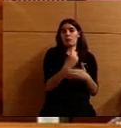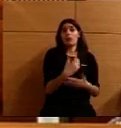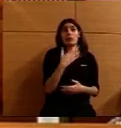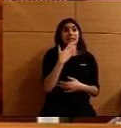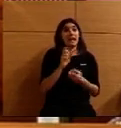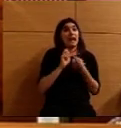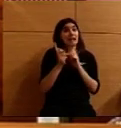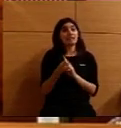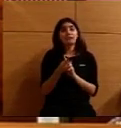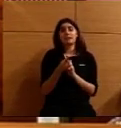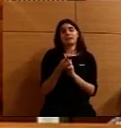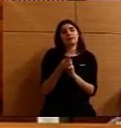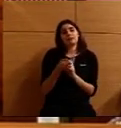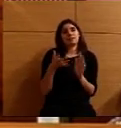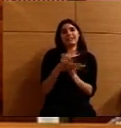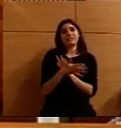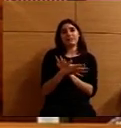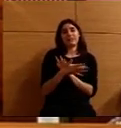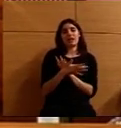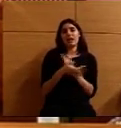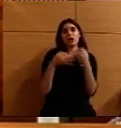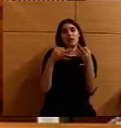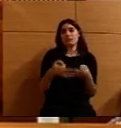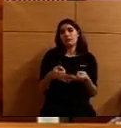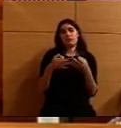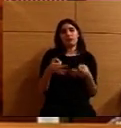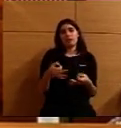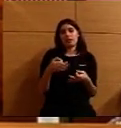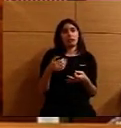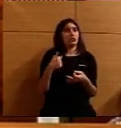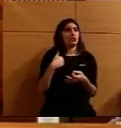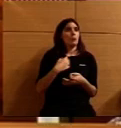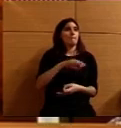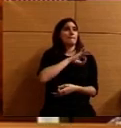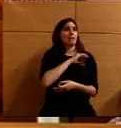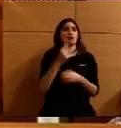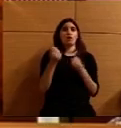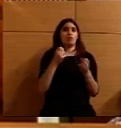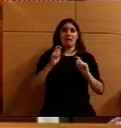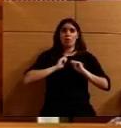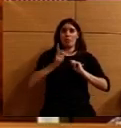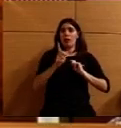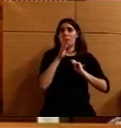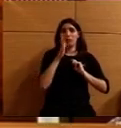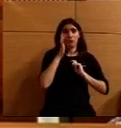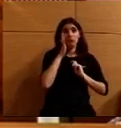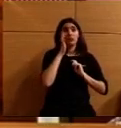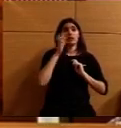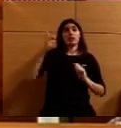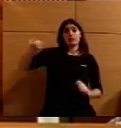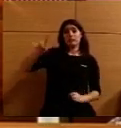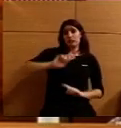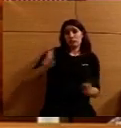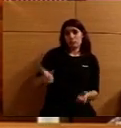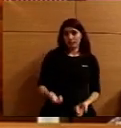contrari és realment fer la quadratura del cercle, que a mi no em donaran el premi d'economia per aconseguir-ho, però penso que a